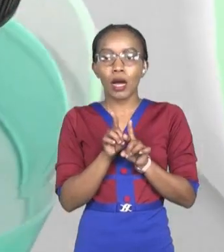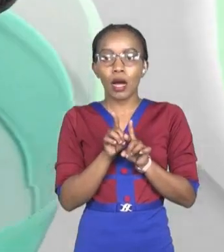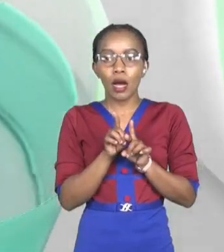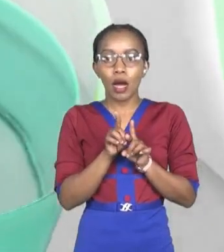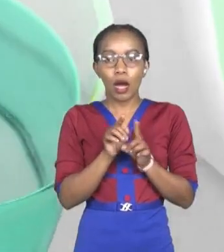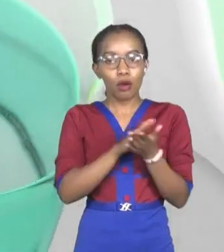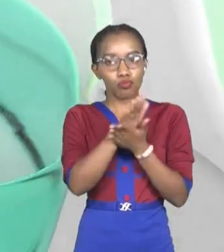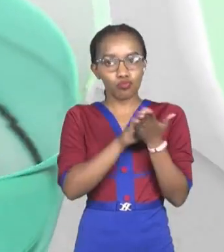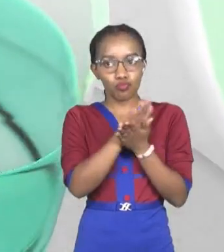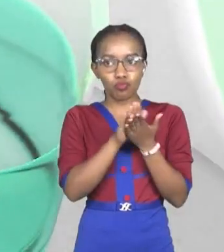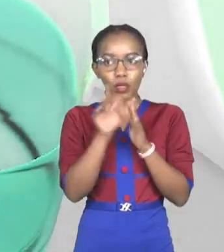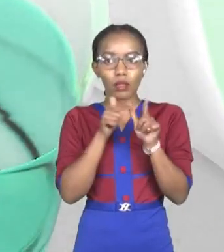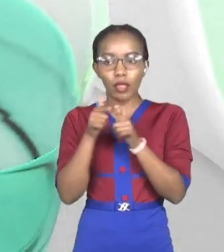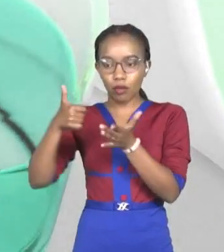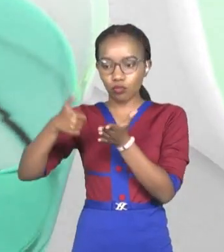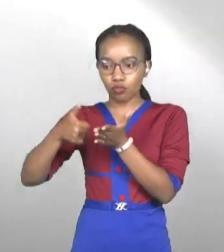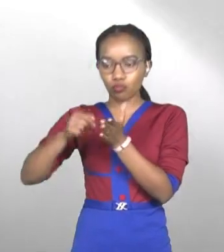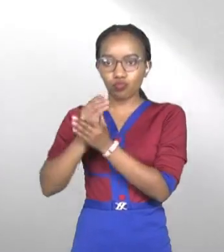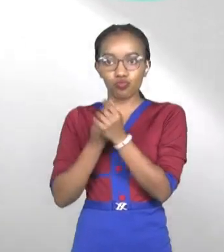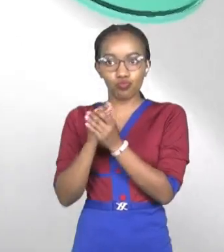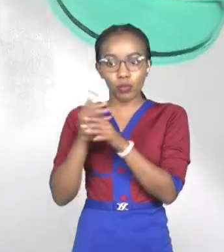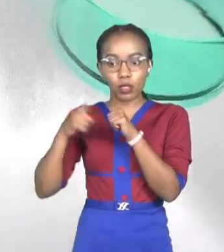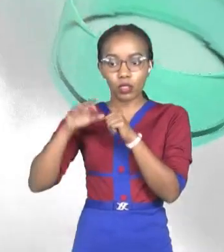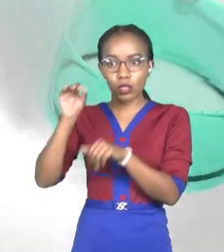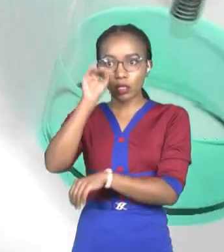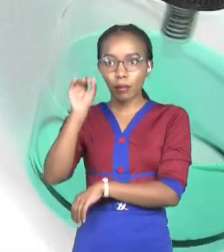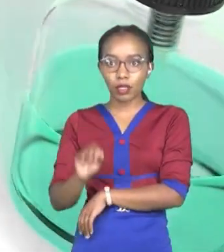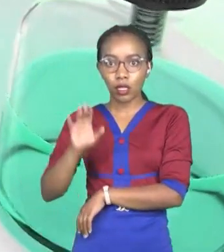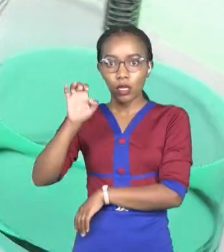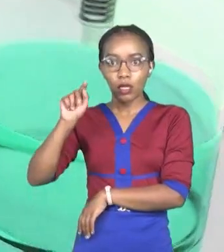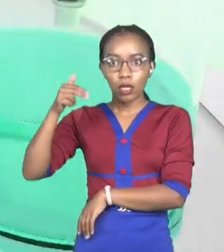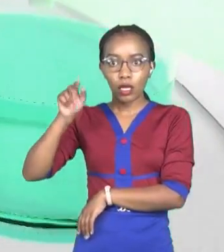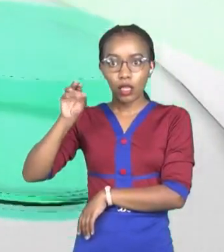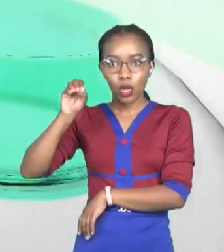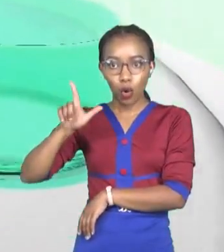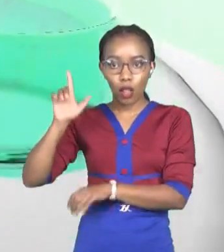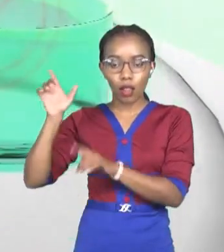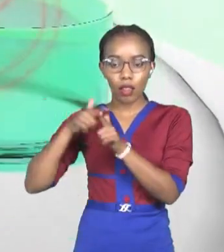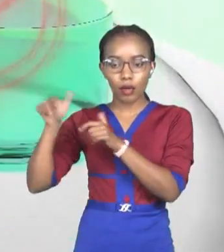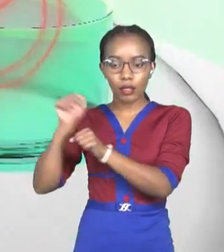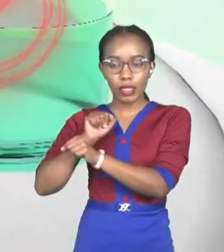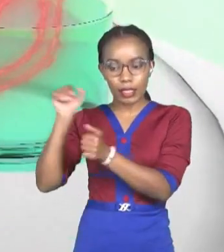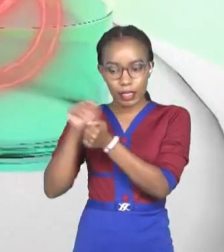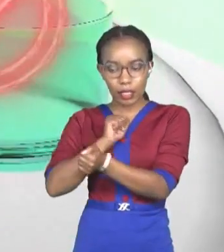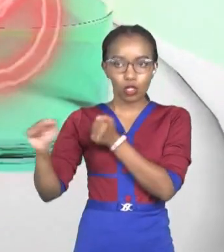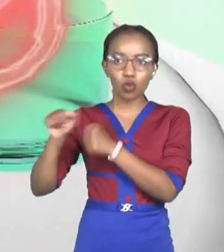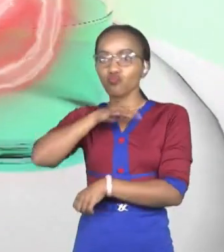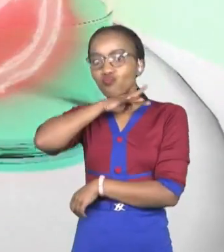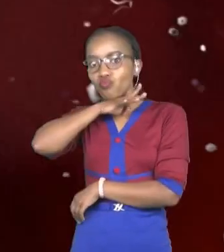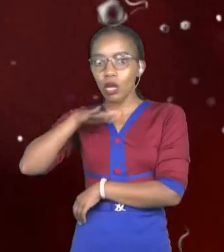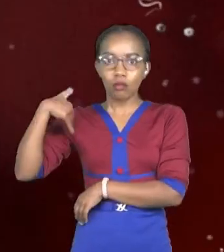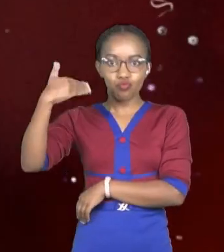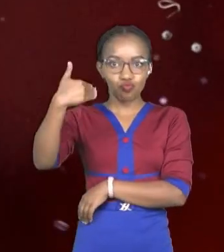na vinafaa kuwa na asilimia 60 ya ethanol ili kukandamiza uchafu kabisa, na vinapaswa kutumiwa mara kwa